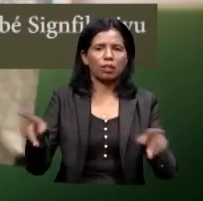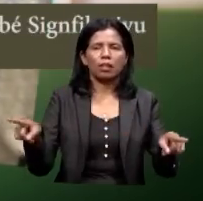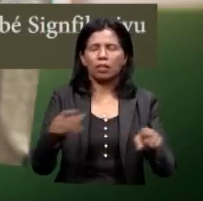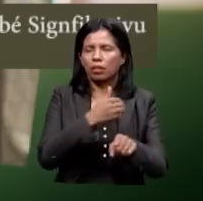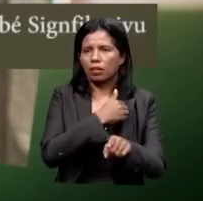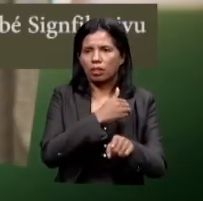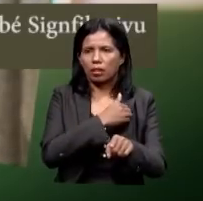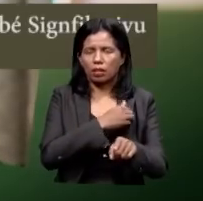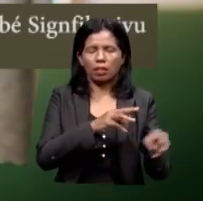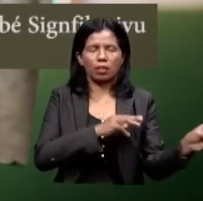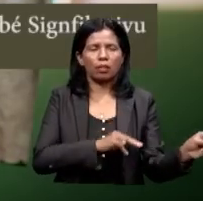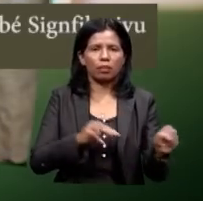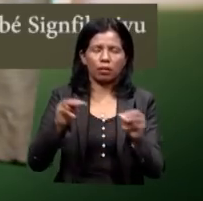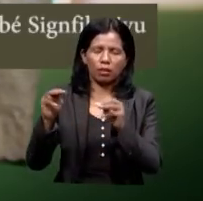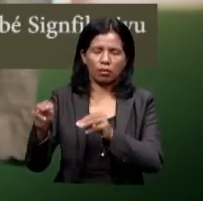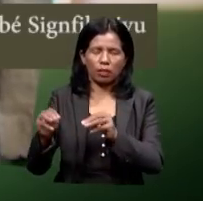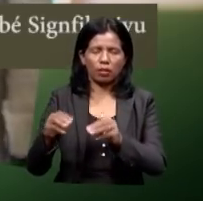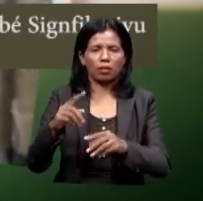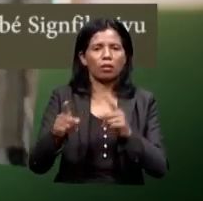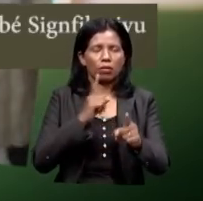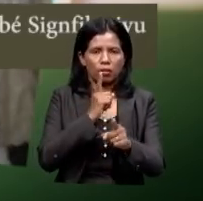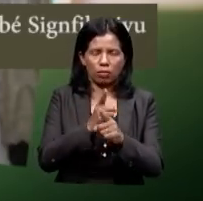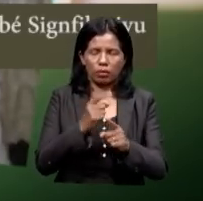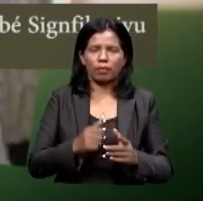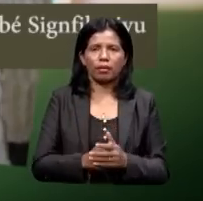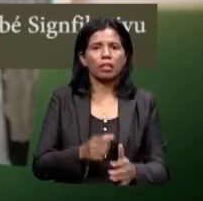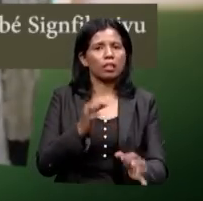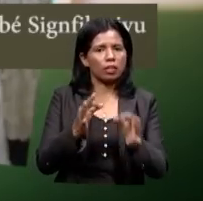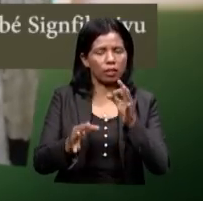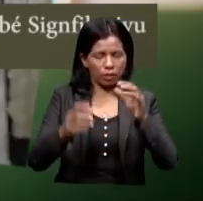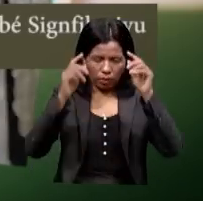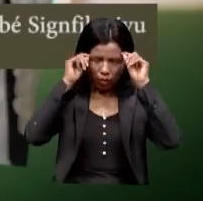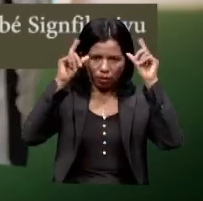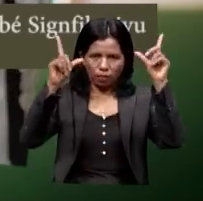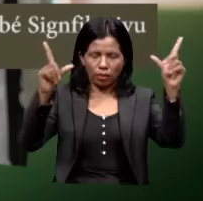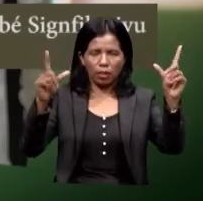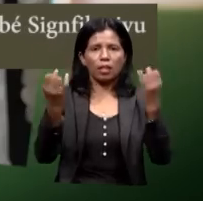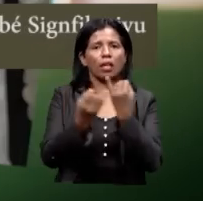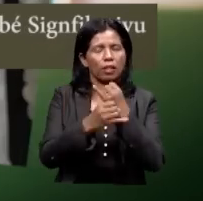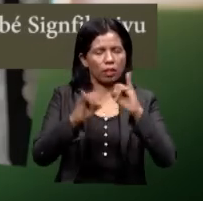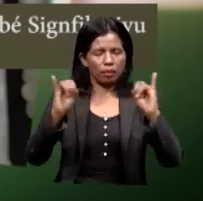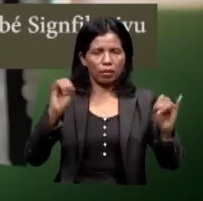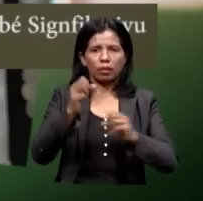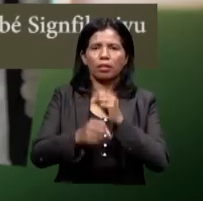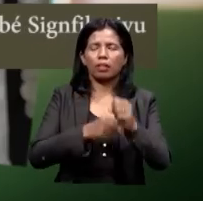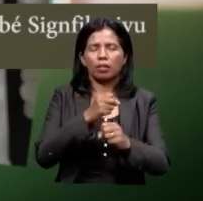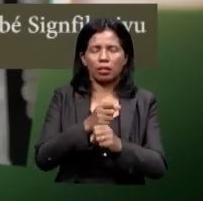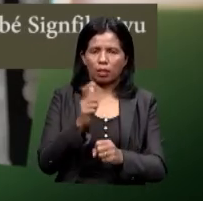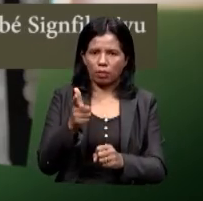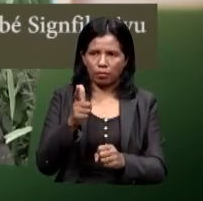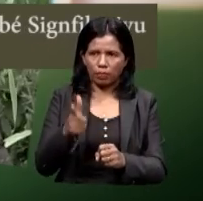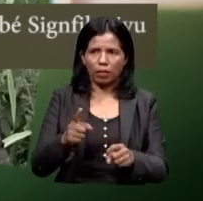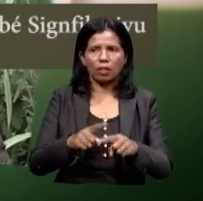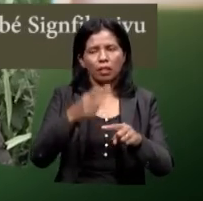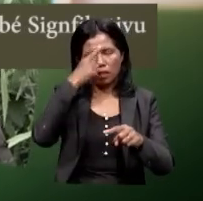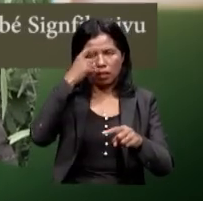iha mudança nebe signifikativo. Mas ke Timor Leste, ukung rasikan tina ura nulona, tambah